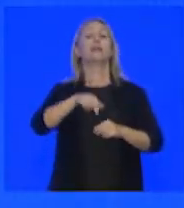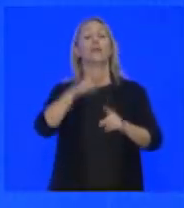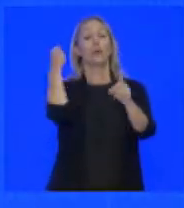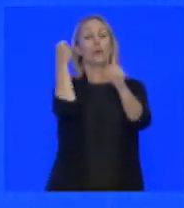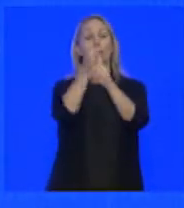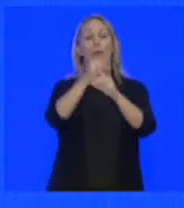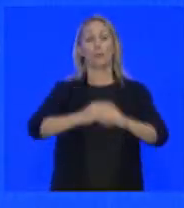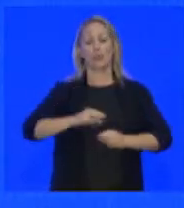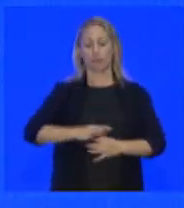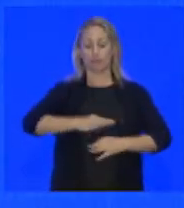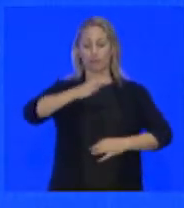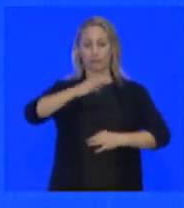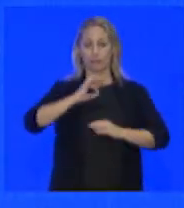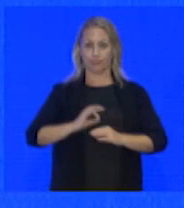μας.